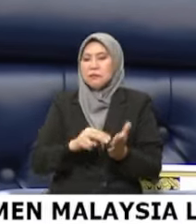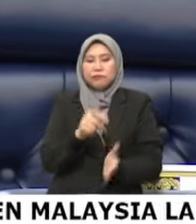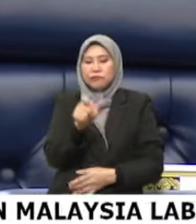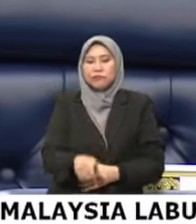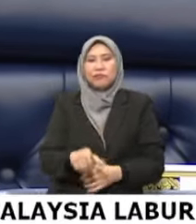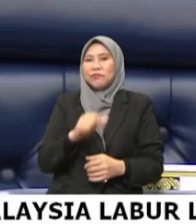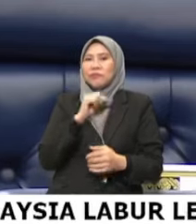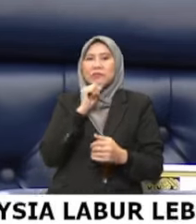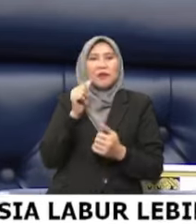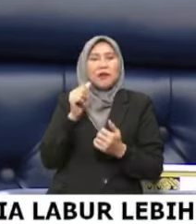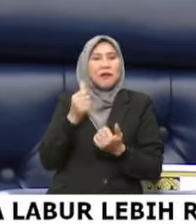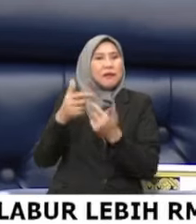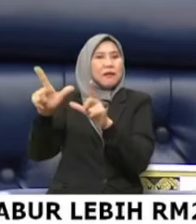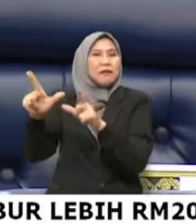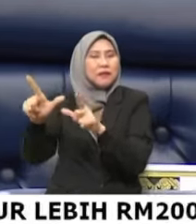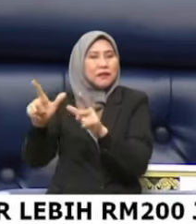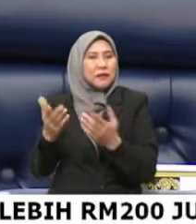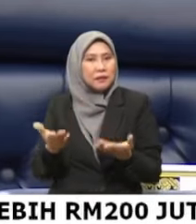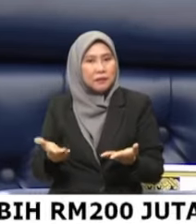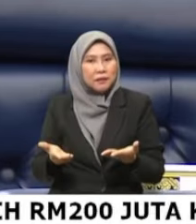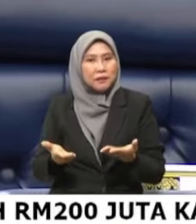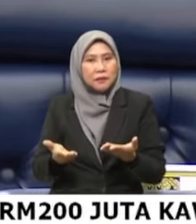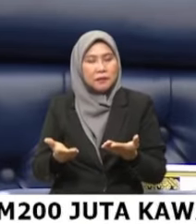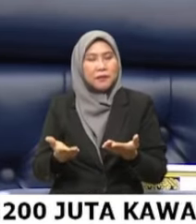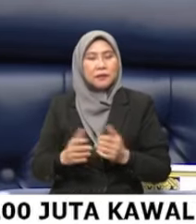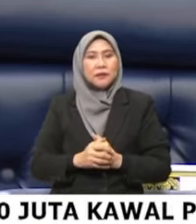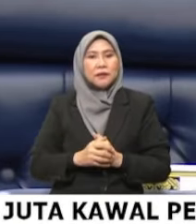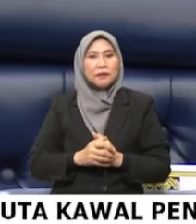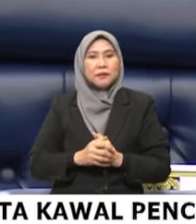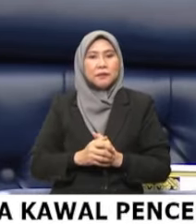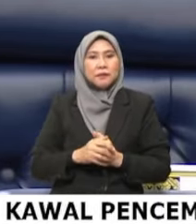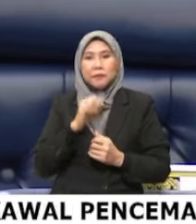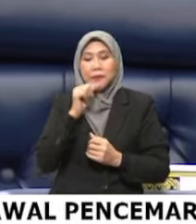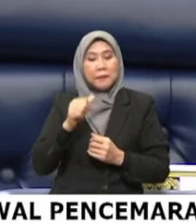pas dalam exam, dia tidak patut diberi